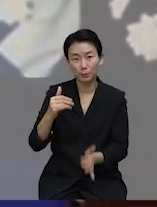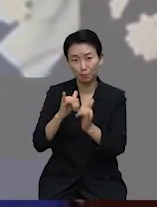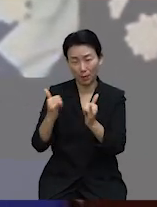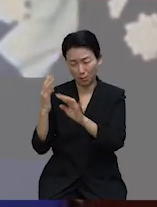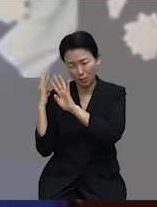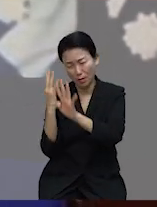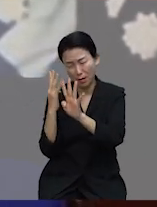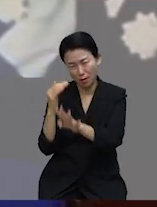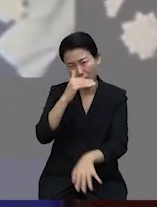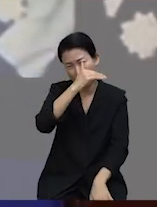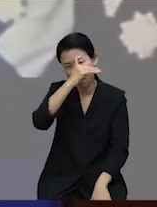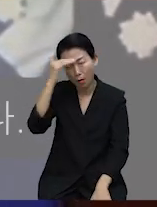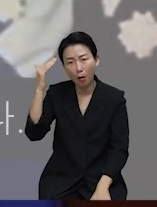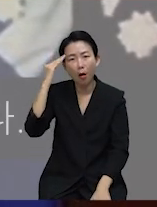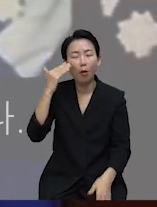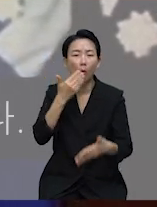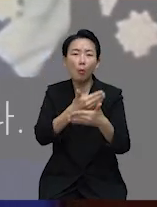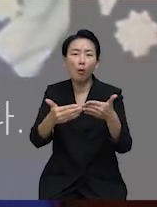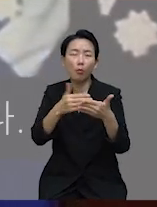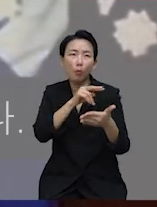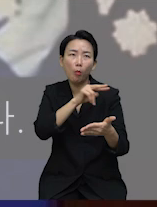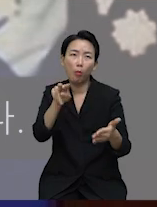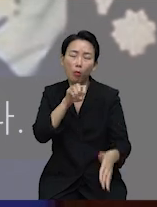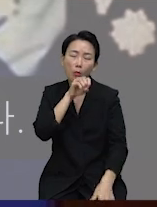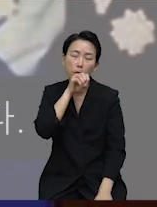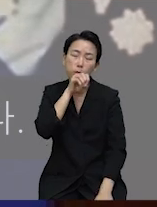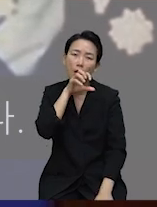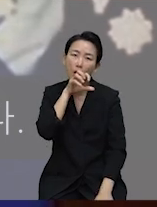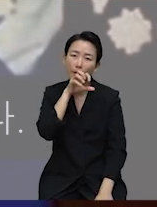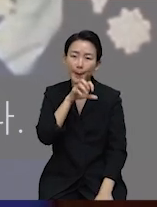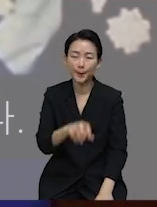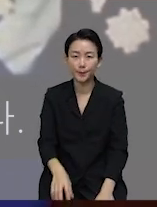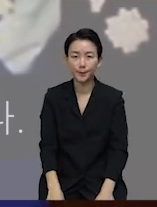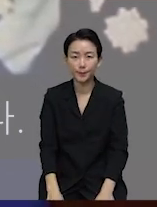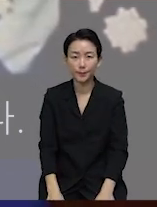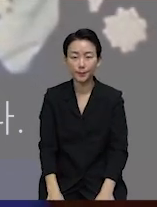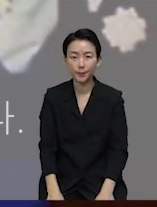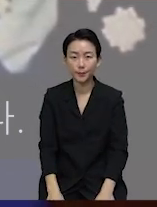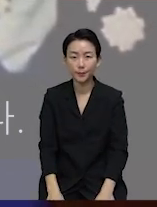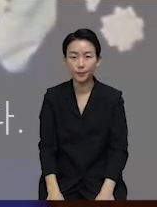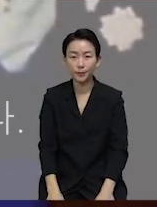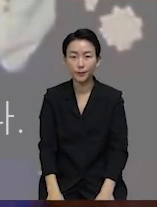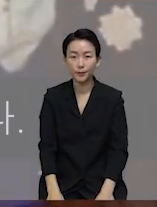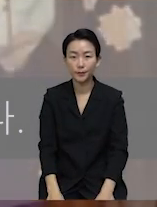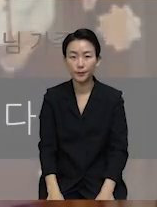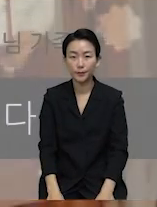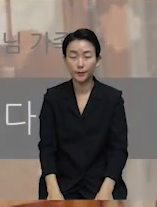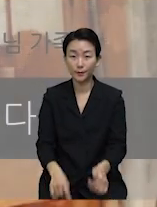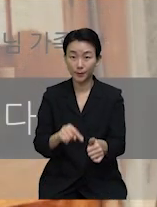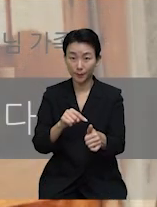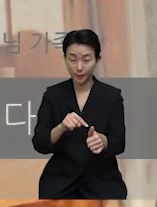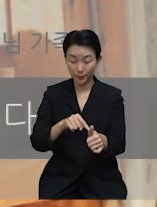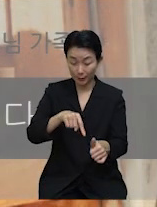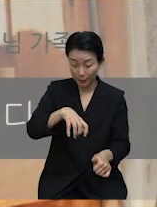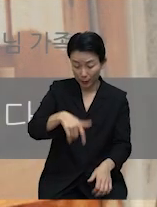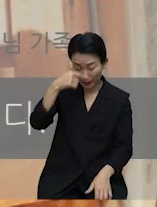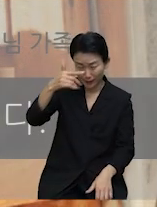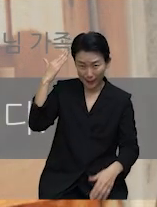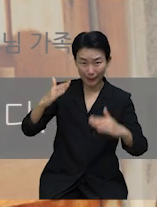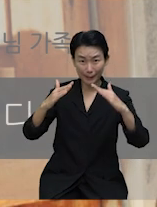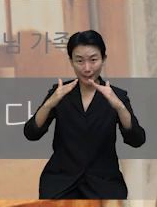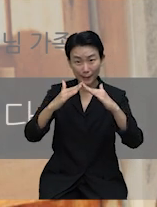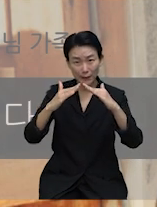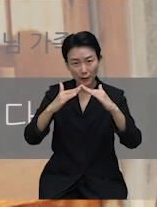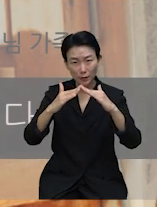명이 관람을 할 정도로 우리 미술의 위상을 높이는 계기가 되었다고 할 수 있겠습니다. 최순우